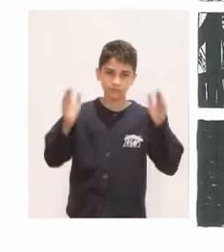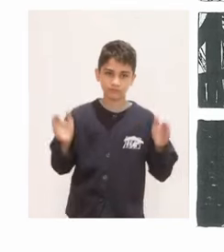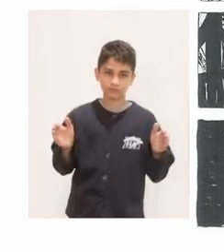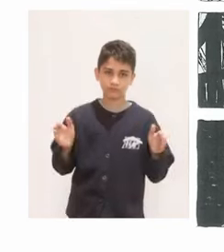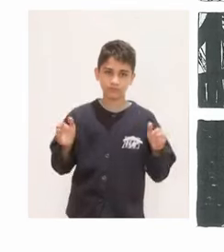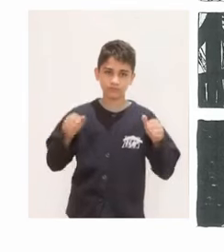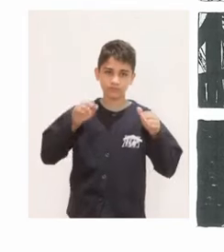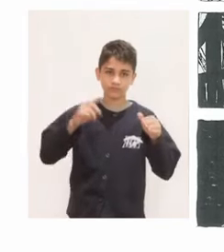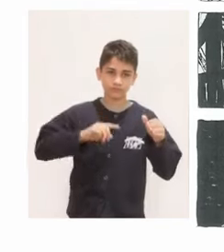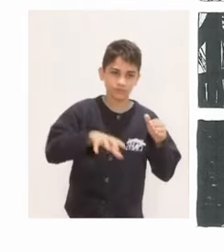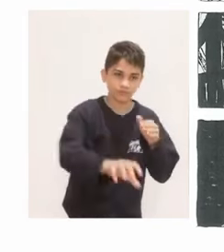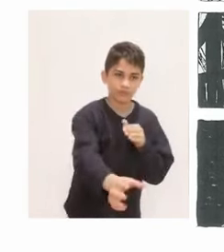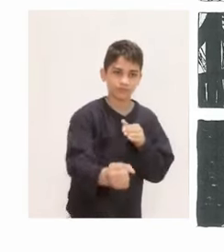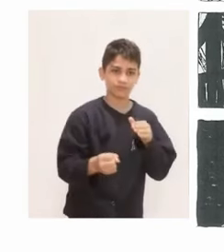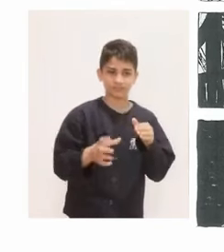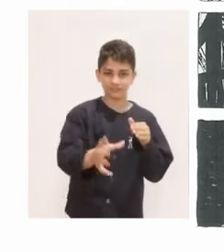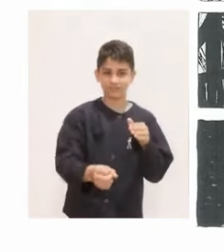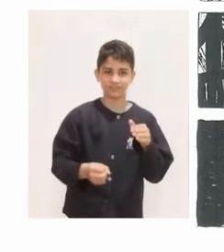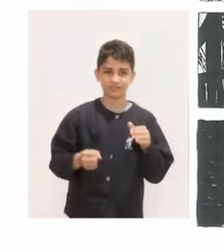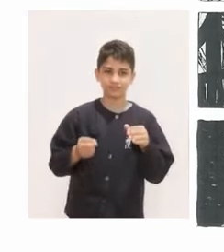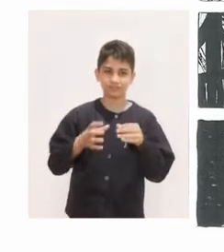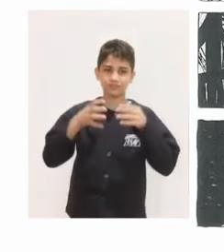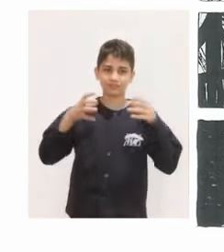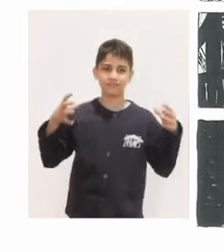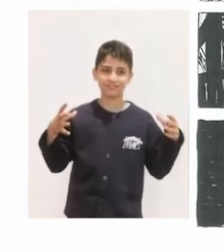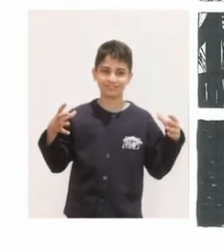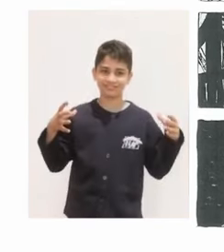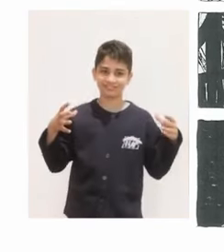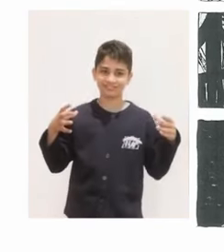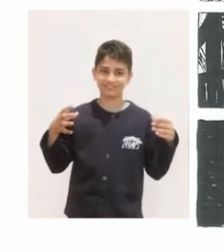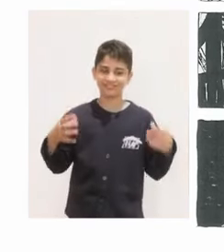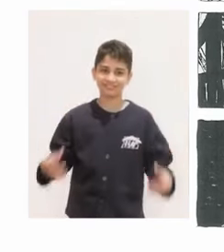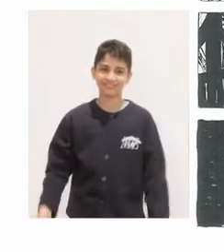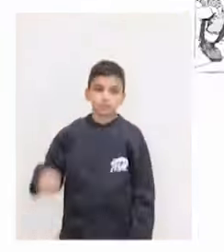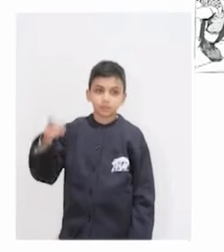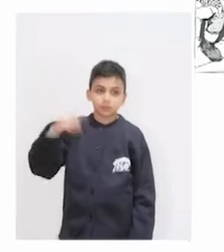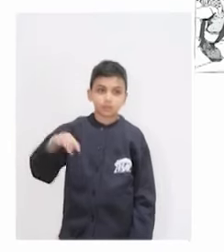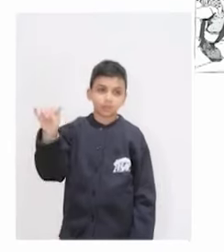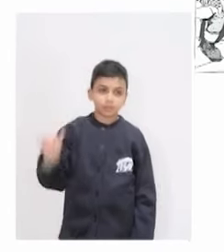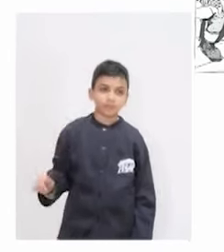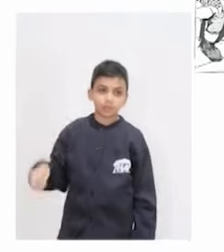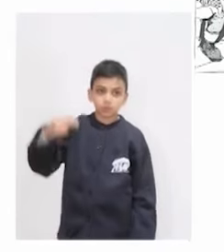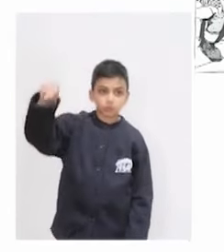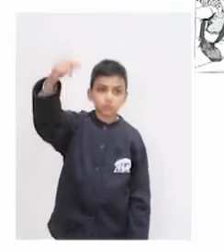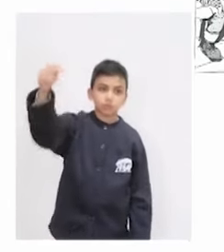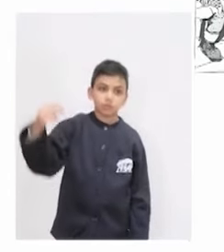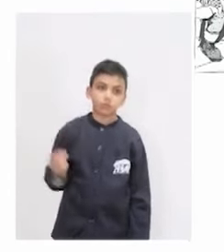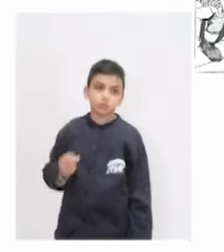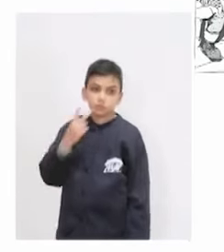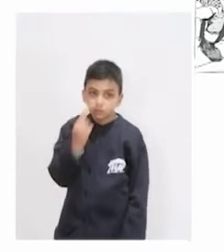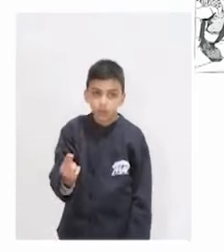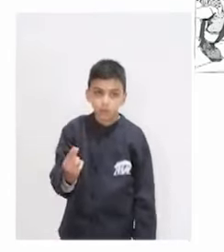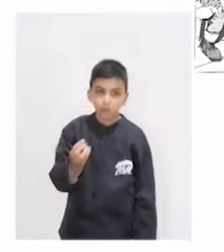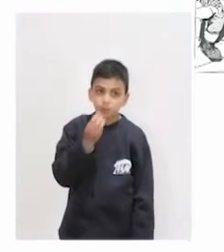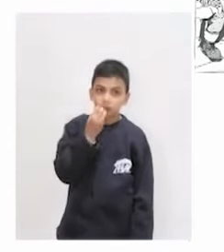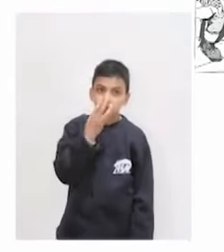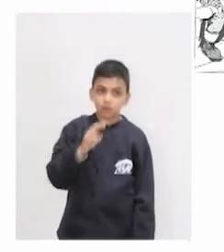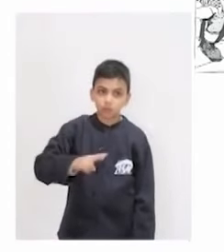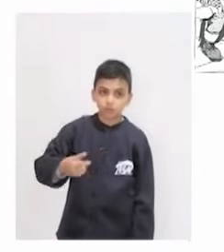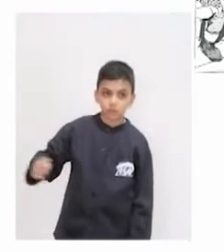tunnel. Elle les cueille et les rajoute à son petit bouquet. En continuant son chemin,